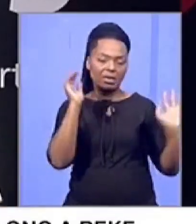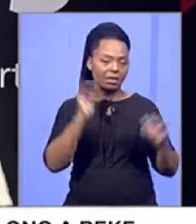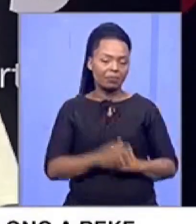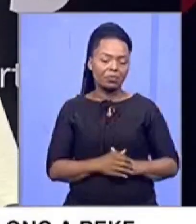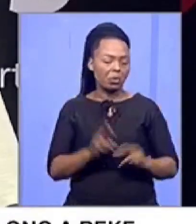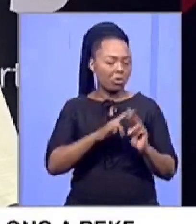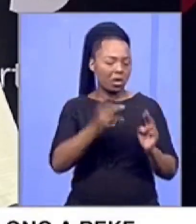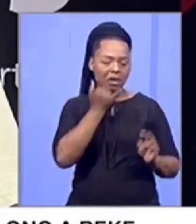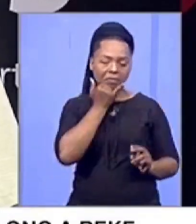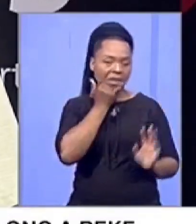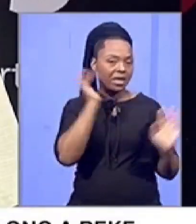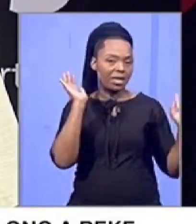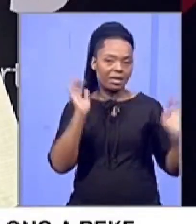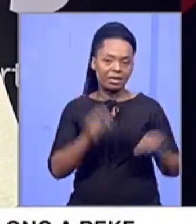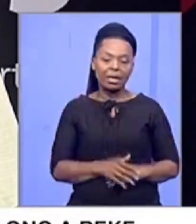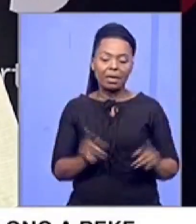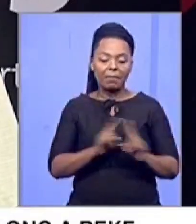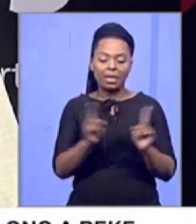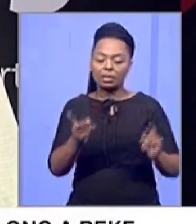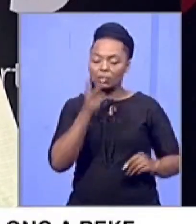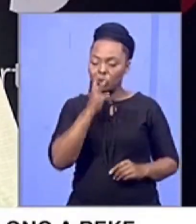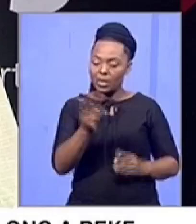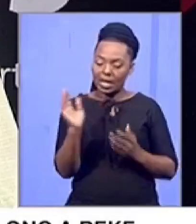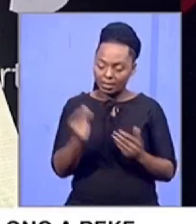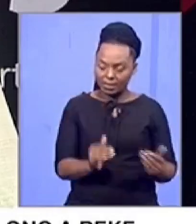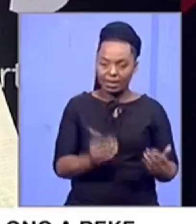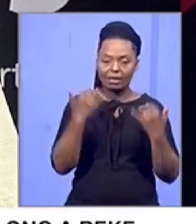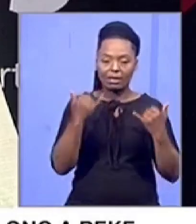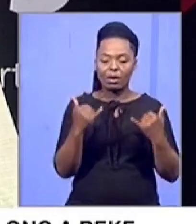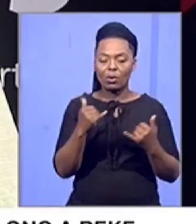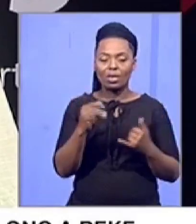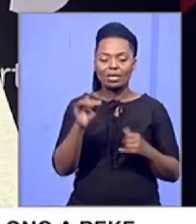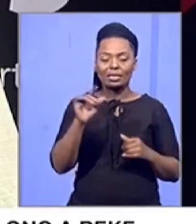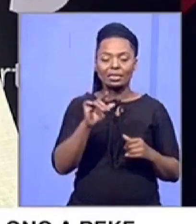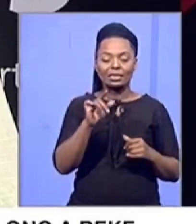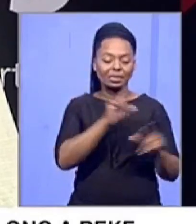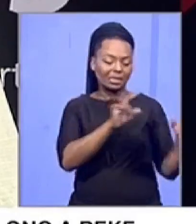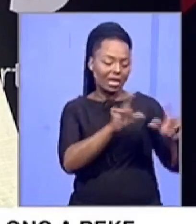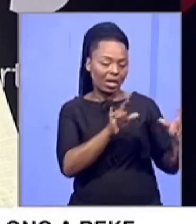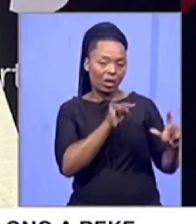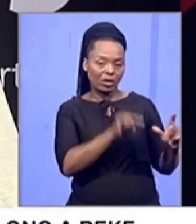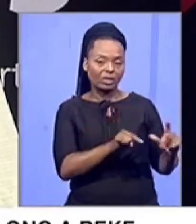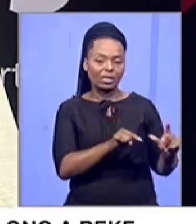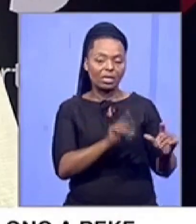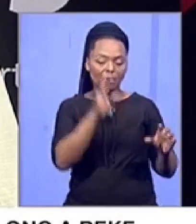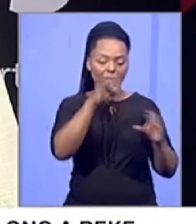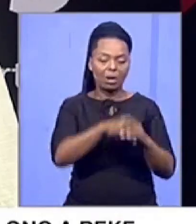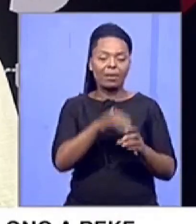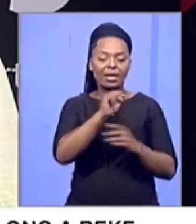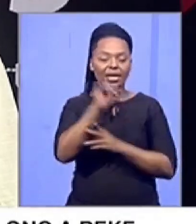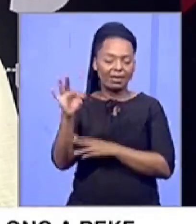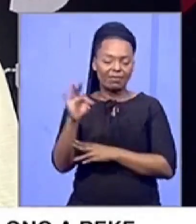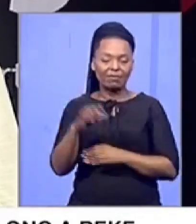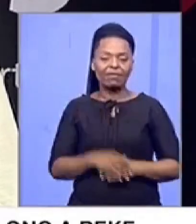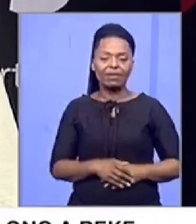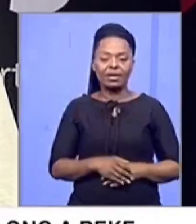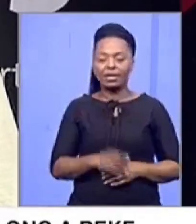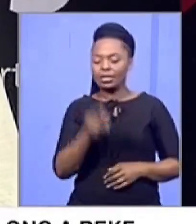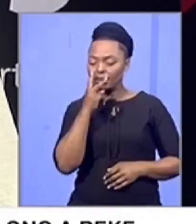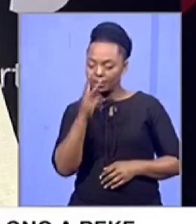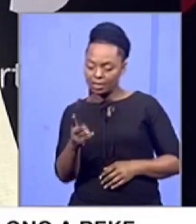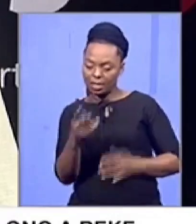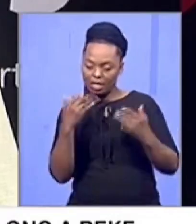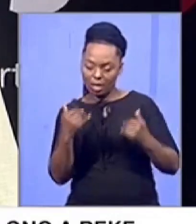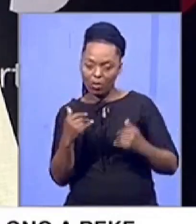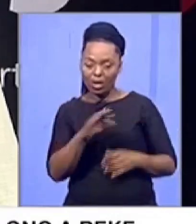se re shebile hore Sundowns e fetele pele ho makgaolagang a CAF Champions League me ha re sheba record